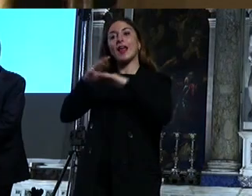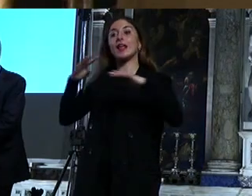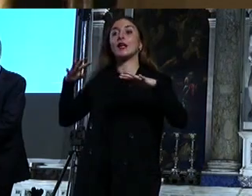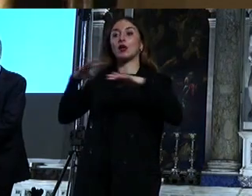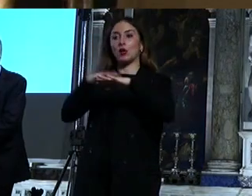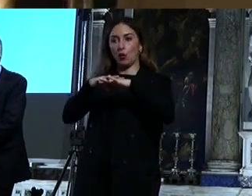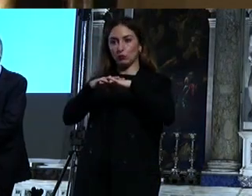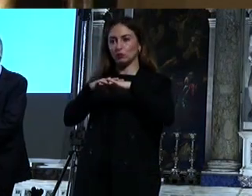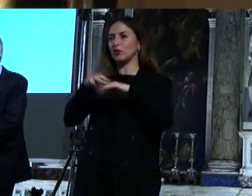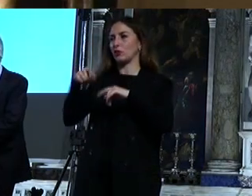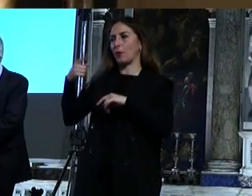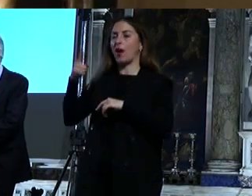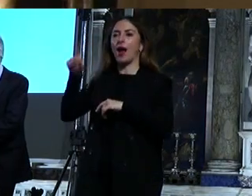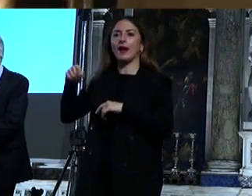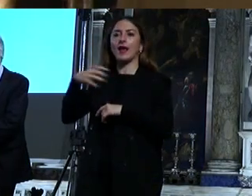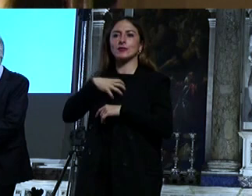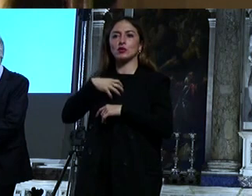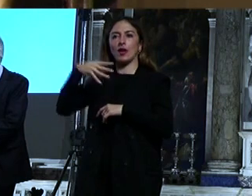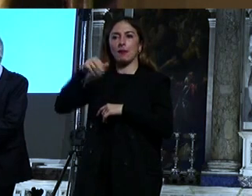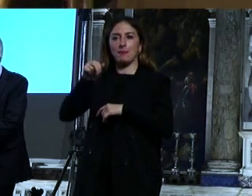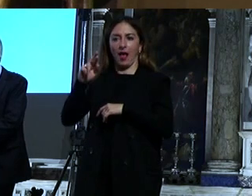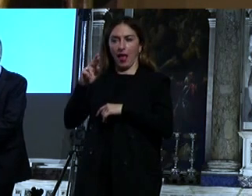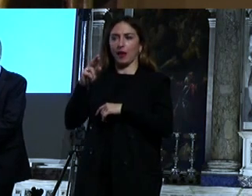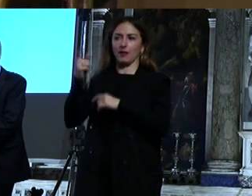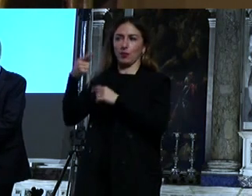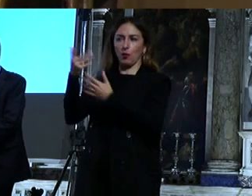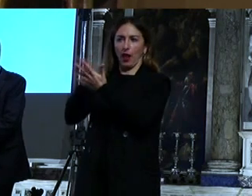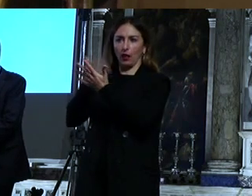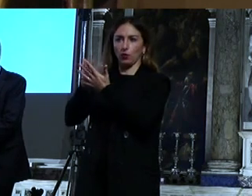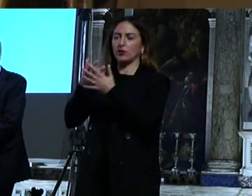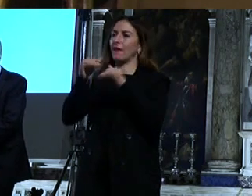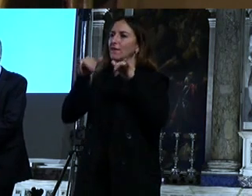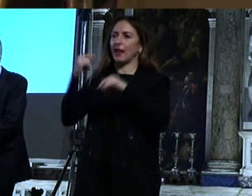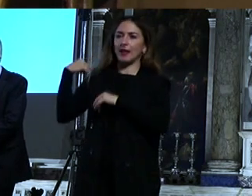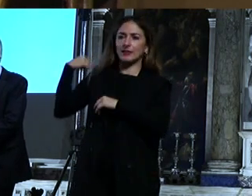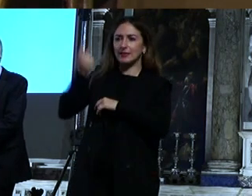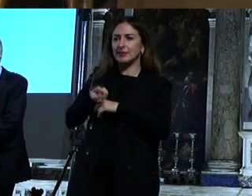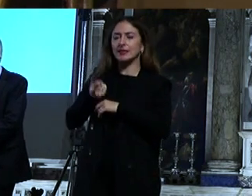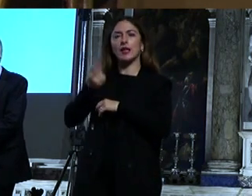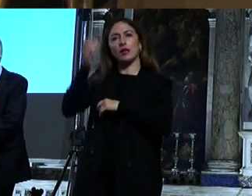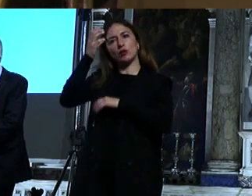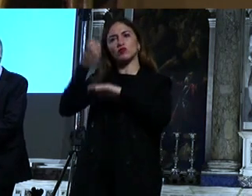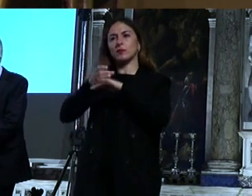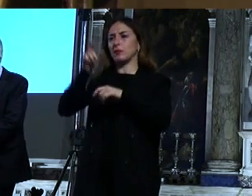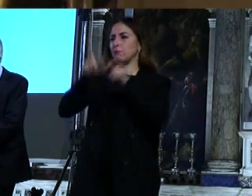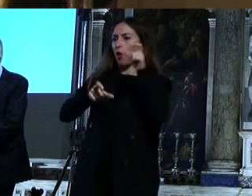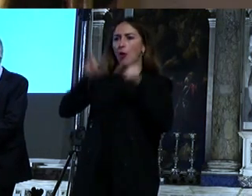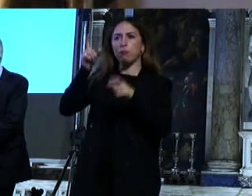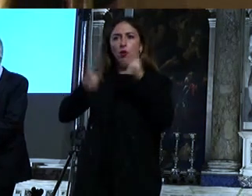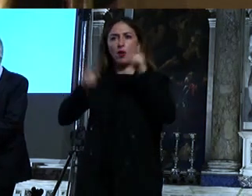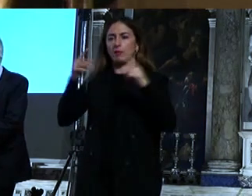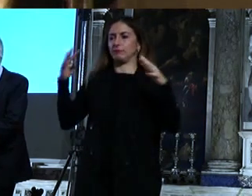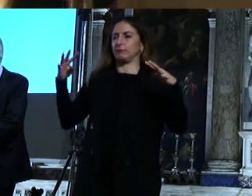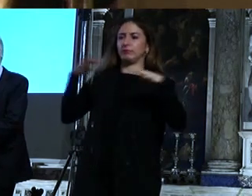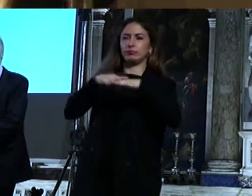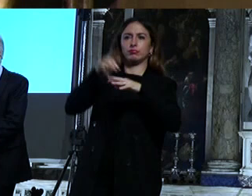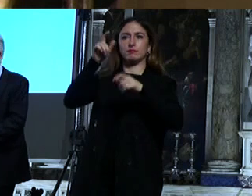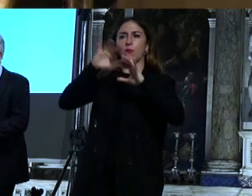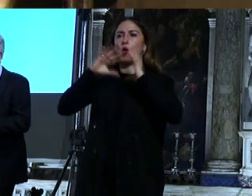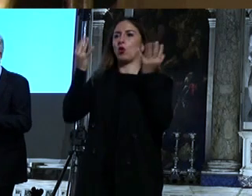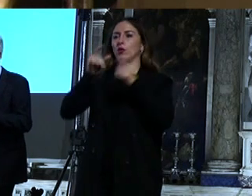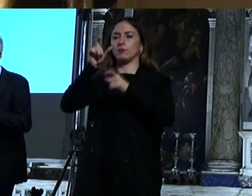lo dirà anche l'assessore Mar, nel corso della storia, fin dall'inizio, un incrocio di civiltà, un incrocio delle persone di